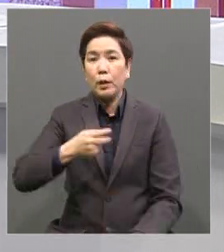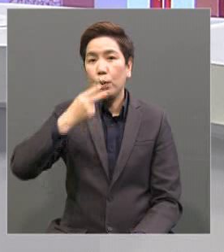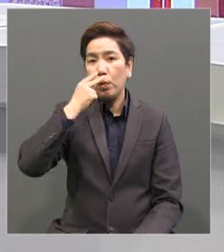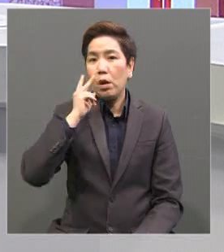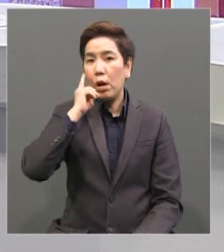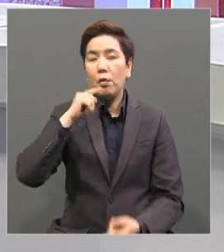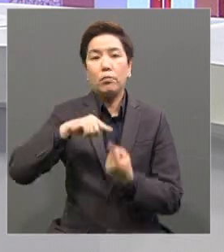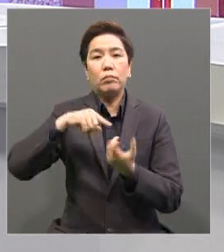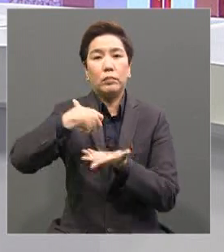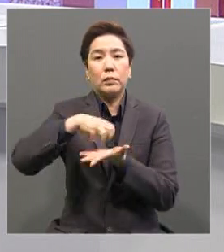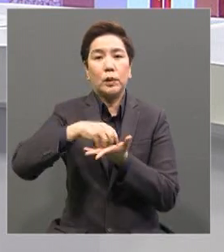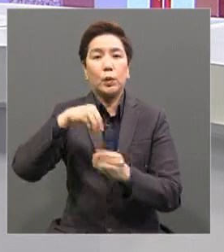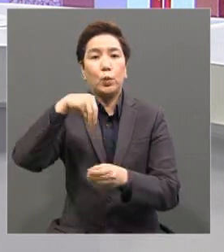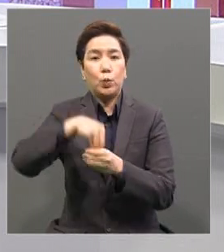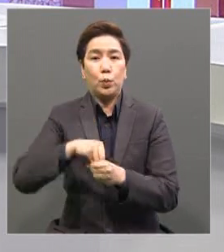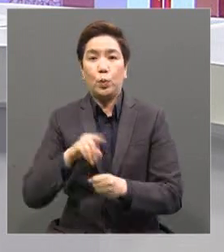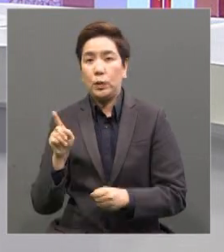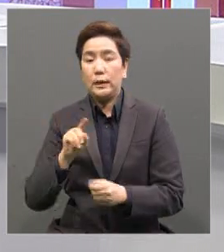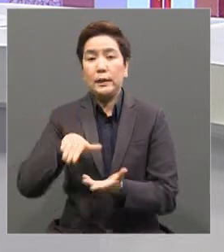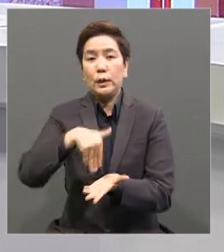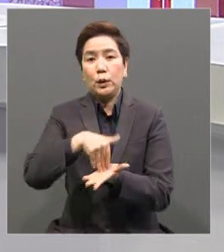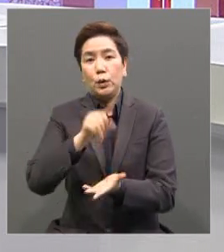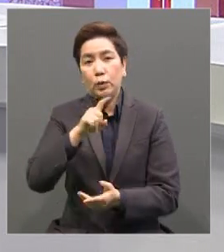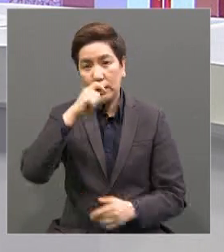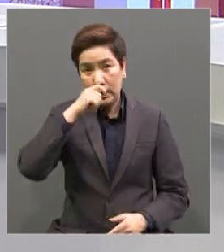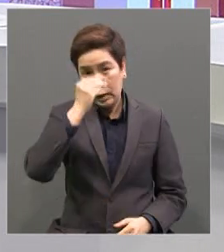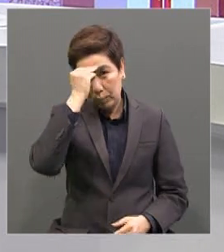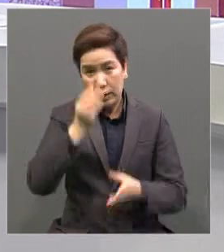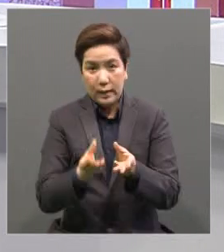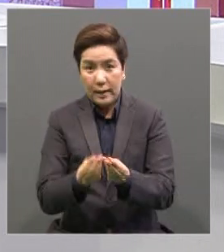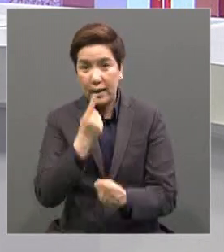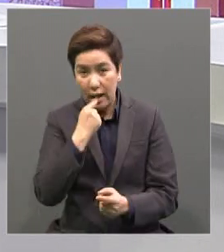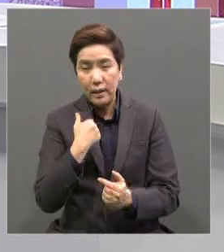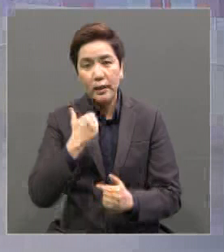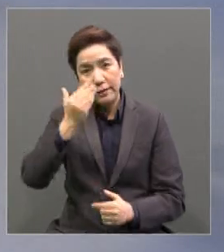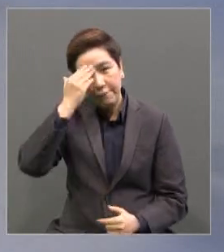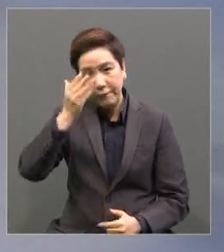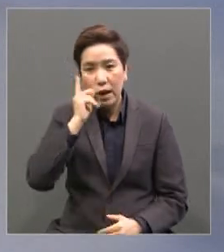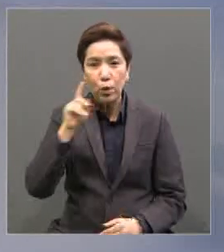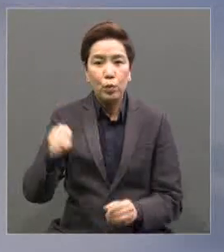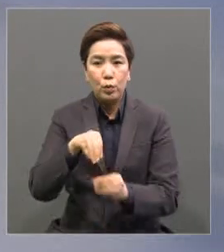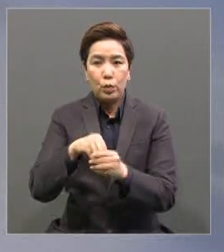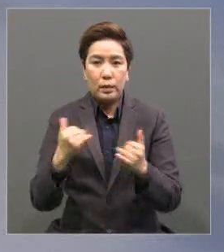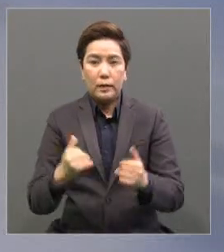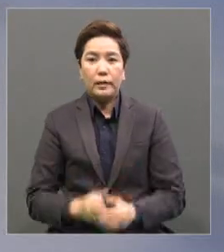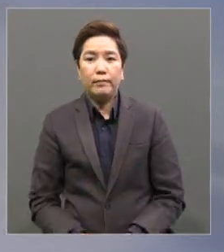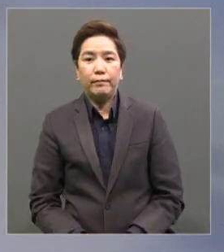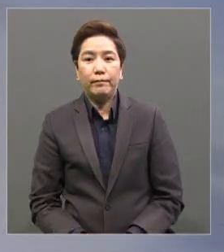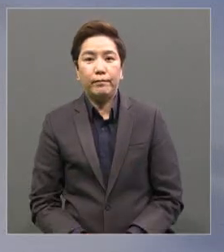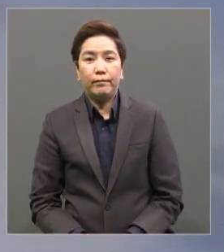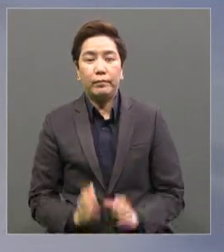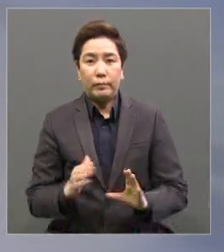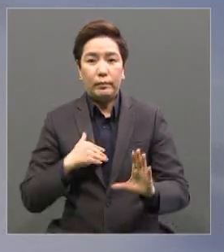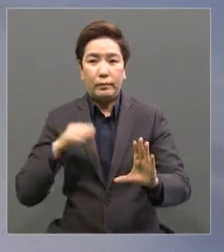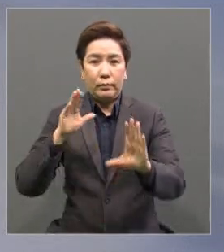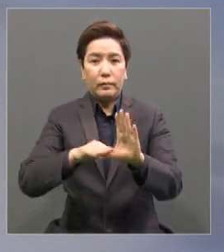ทยากุลนะครับวันนี้รายงานสดจากศูนย์เยาวชนไทยญี่ปุ่นดินแดงด้วยนะครับสวัสดีครับคุณวรพัฒน์ครับ หลังจากผู้สมัครส.